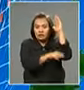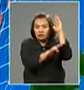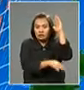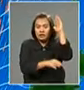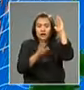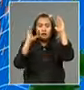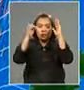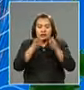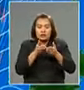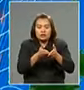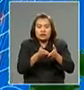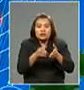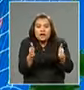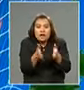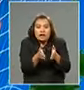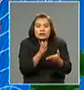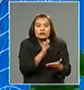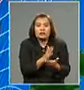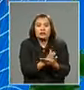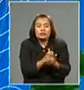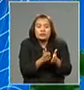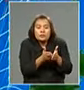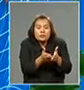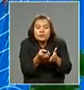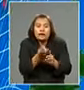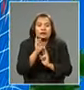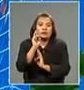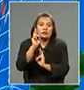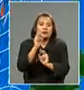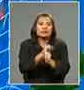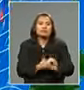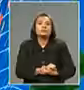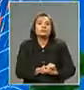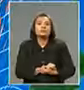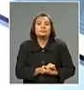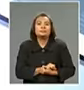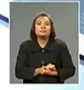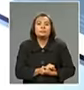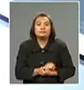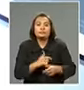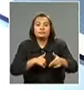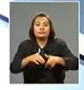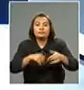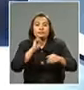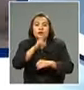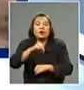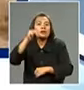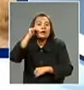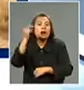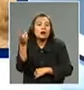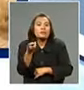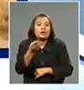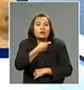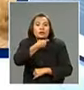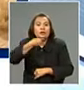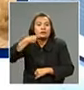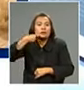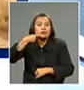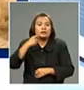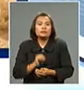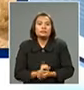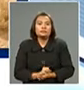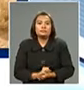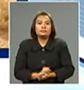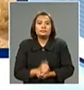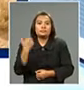ออกจากฝั่งได้นะครับแต่ต้องระมัดระวังในการเดินเรือไว้ด้วยปิดท้ายกับนักข่าวอากาศจากชาวบ้านส่งภาพน้ำแล้งเข้ามานะครับคุณจิรประภาเพ่งเบรุนส่งส